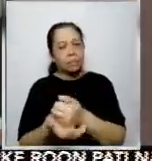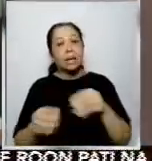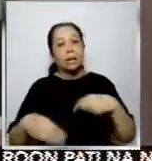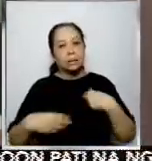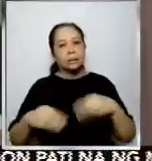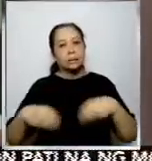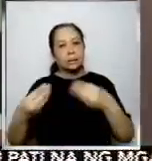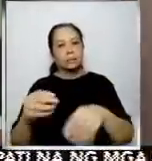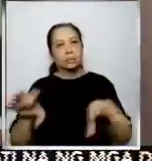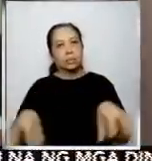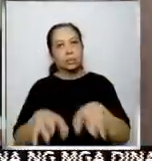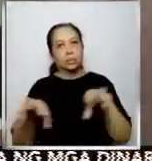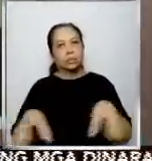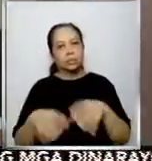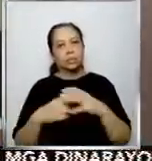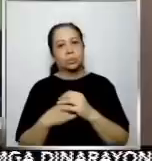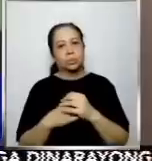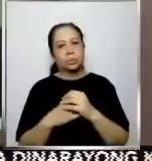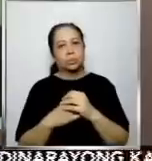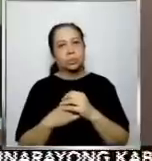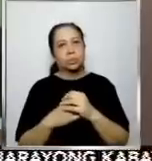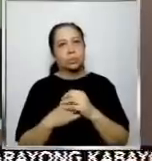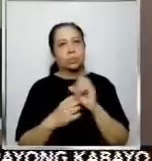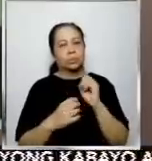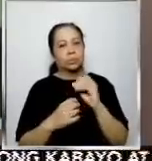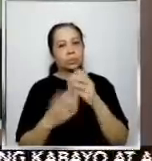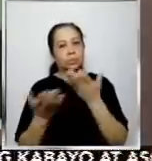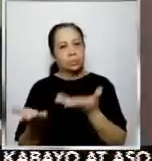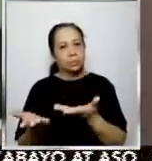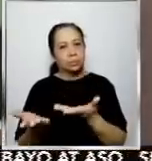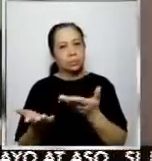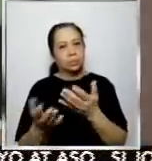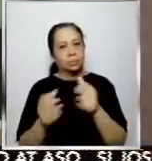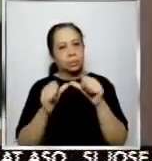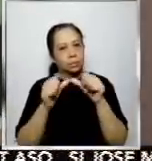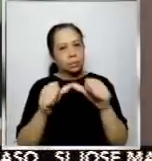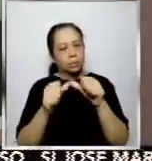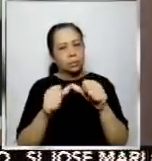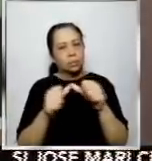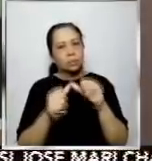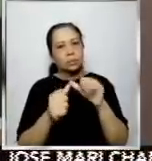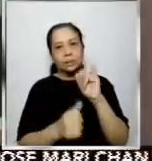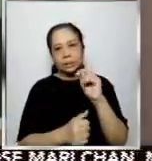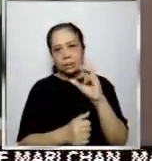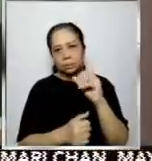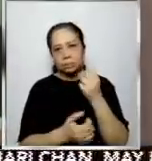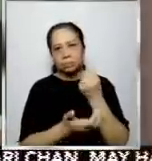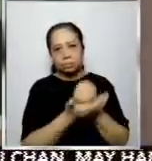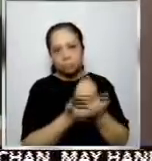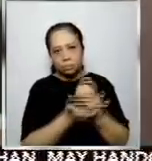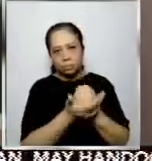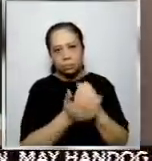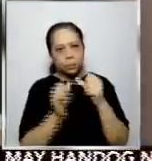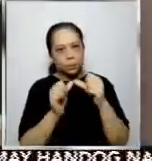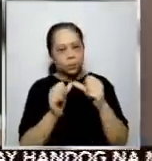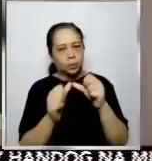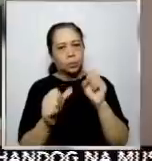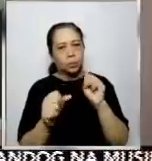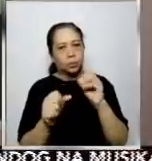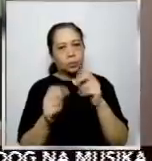meron po siyang stable na income. Mm-mm. Para din po maayos din po yung pamumuhay niya